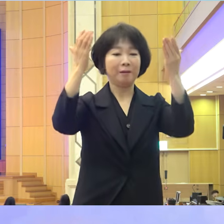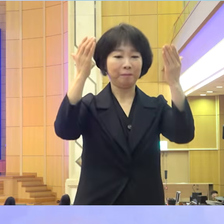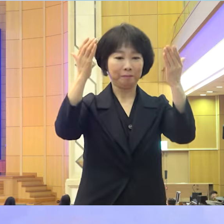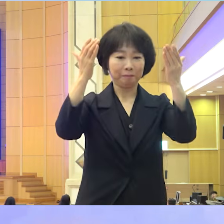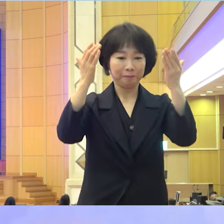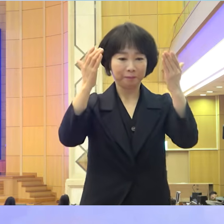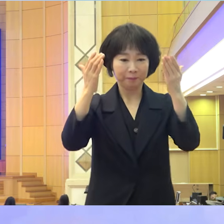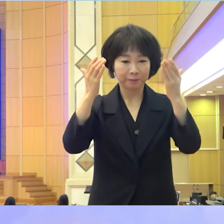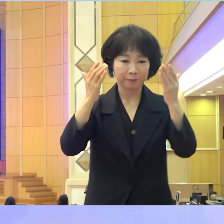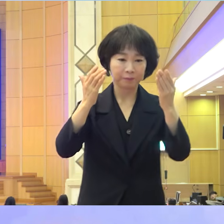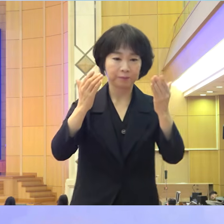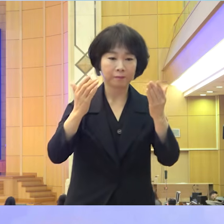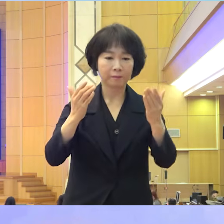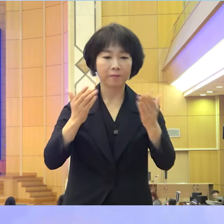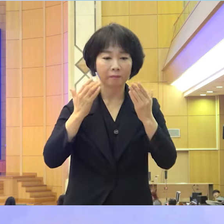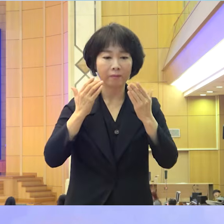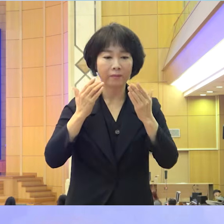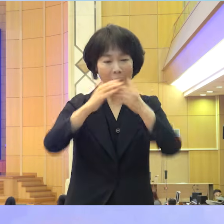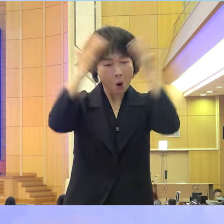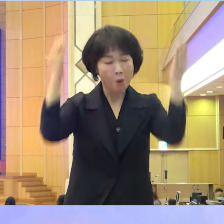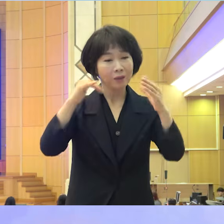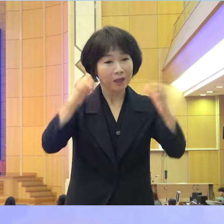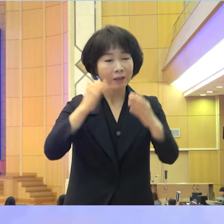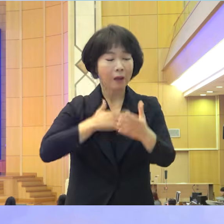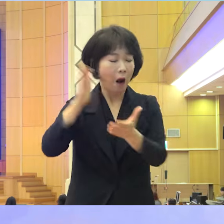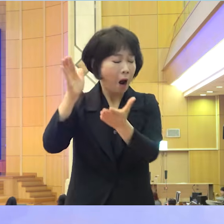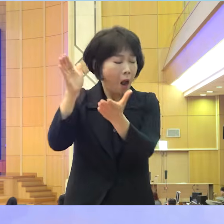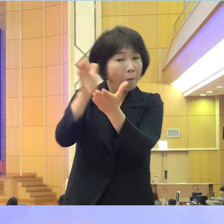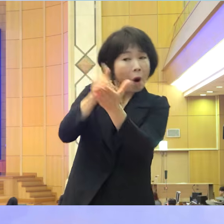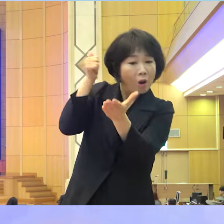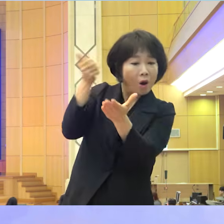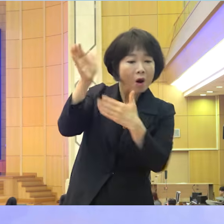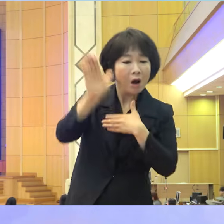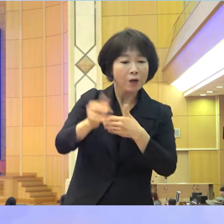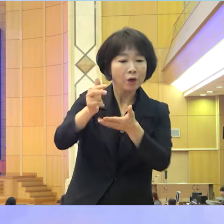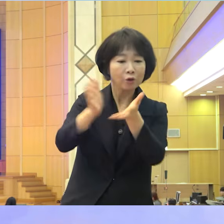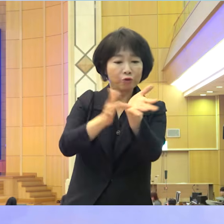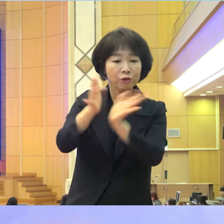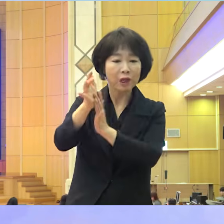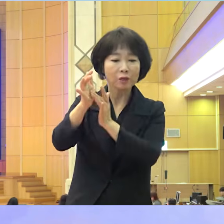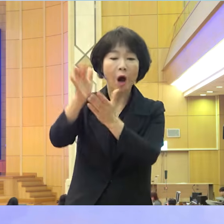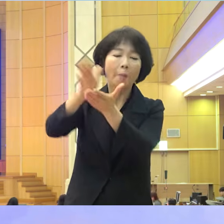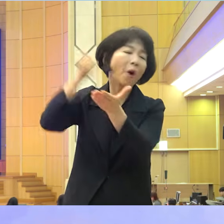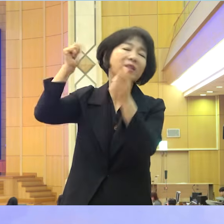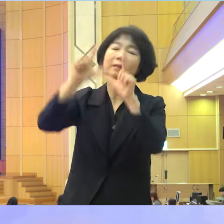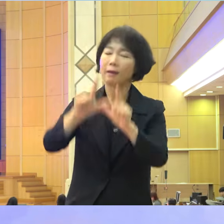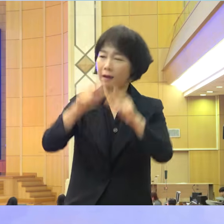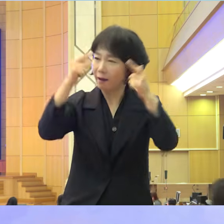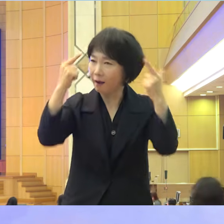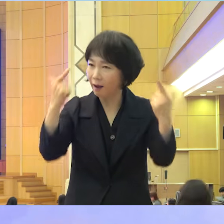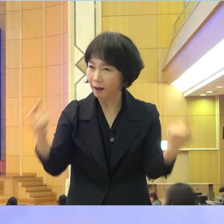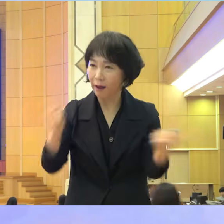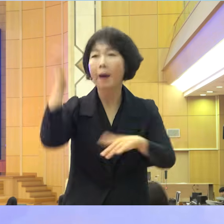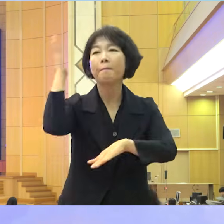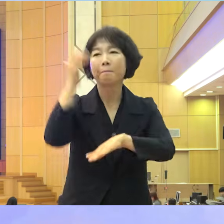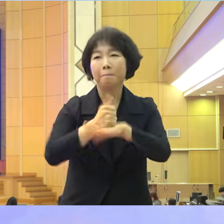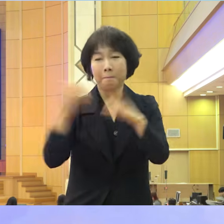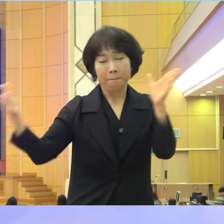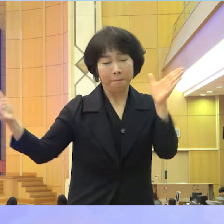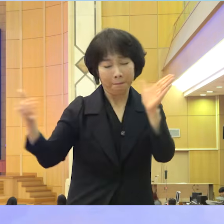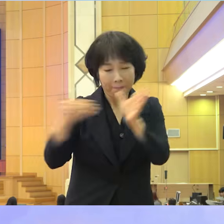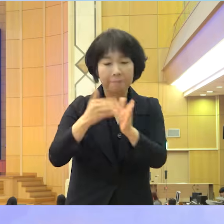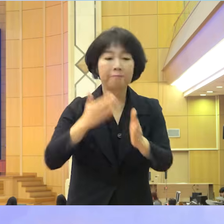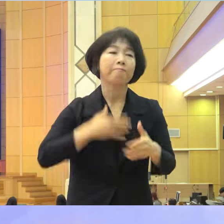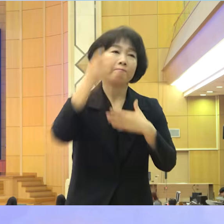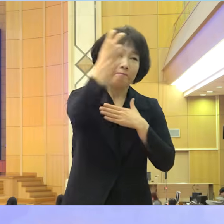지키시네. 온 세상 날 버려도 주 예수만 버려 끝까지